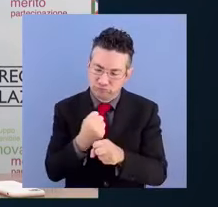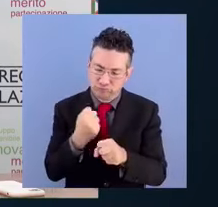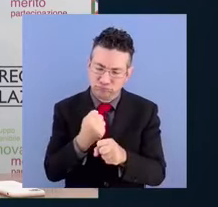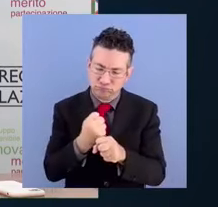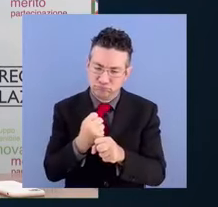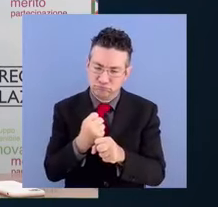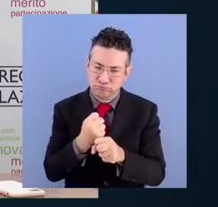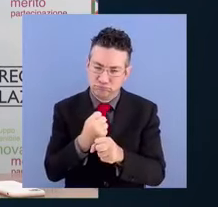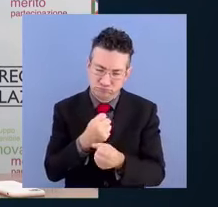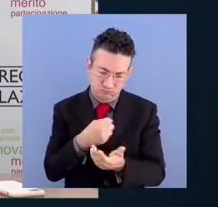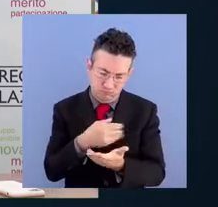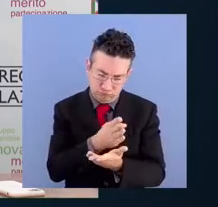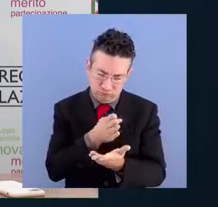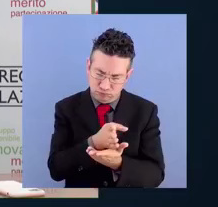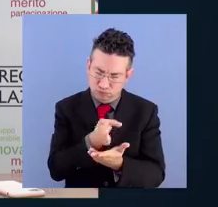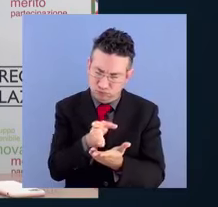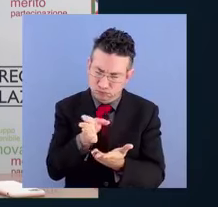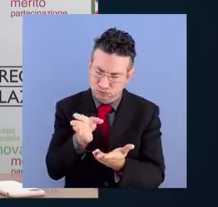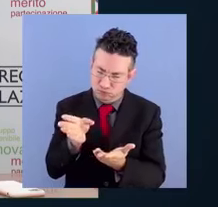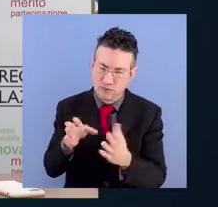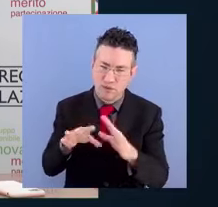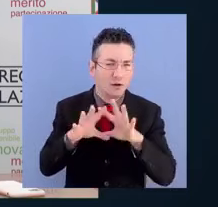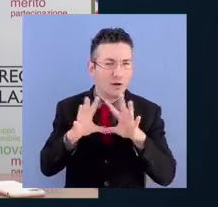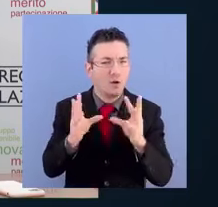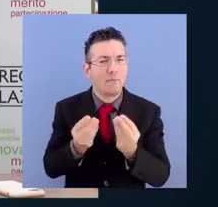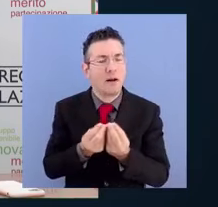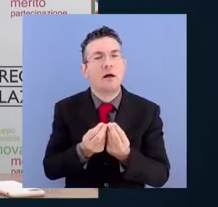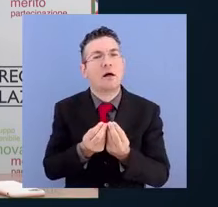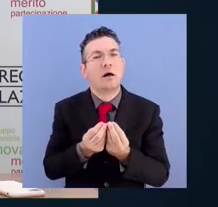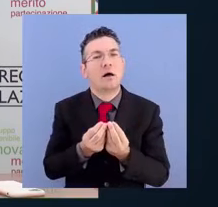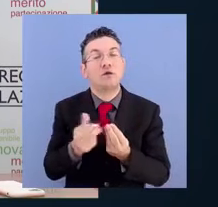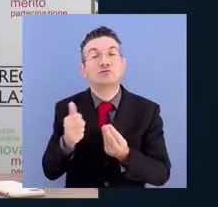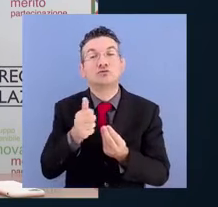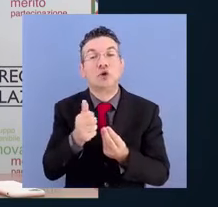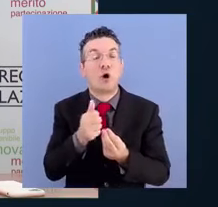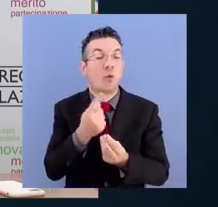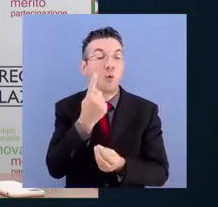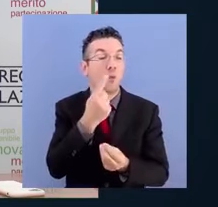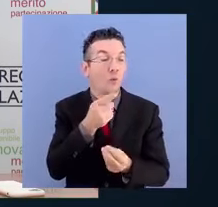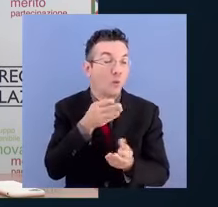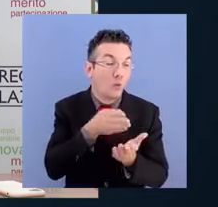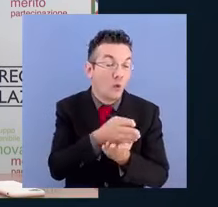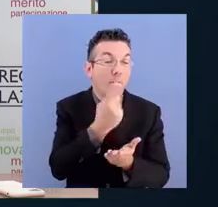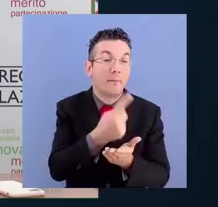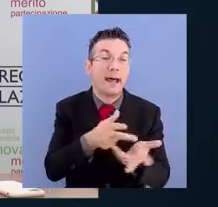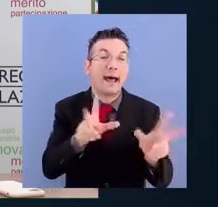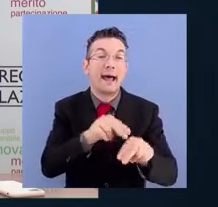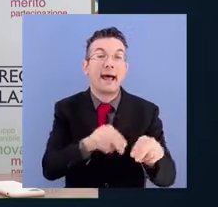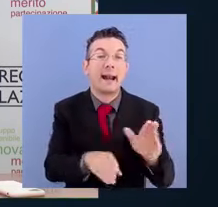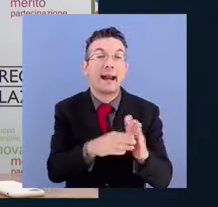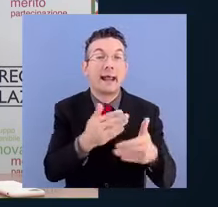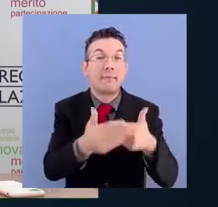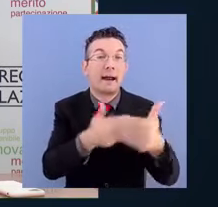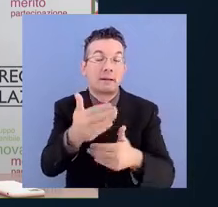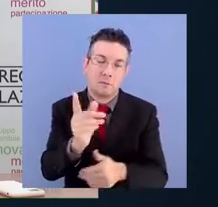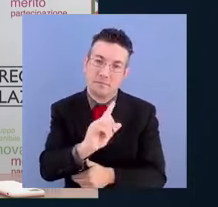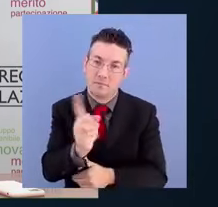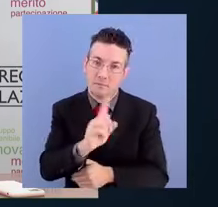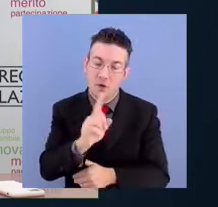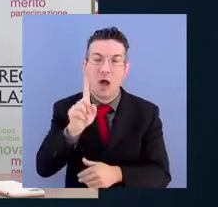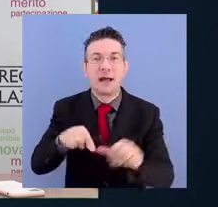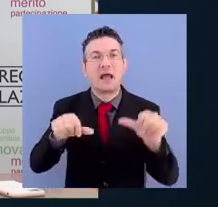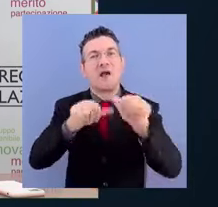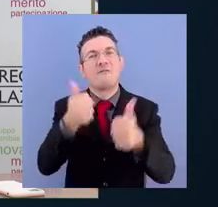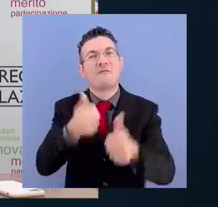non soltanto sugli aspetti magari prossimi legati alla ripartenza ma anche sulla formazione con una visione e anche